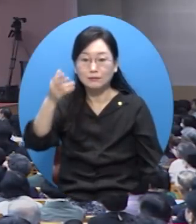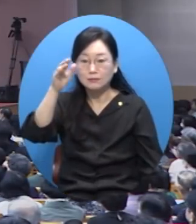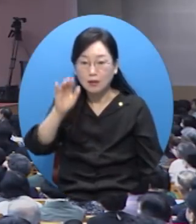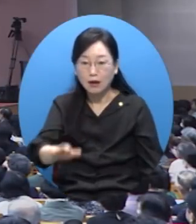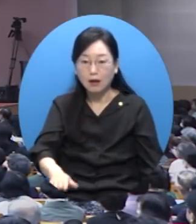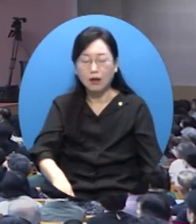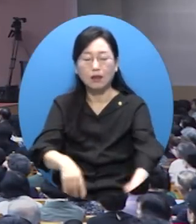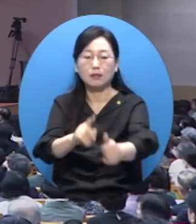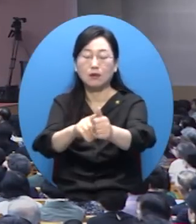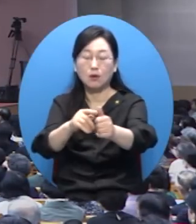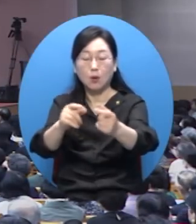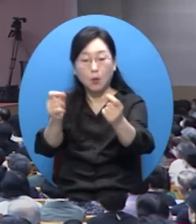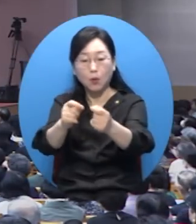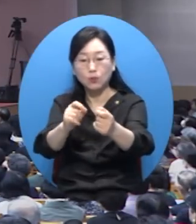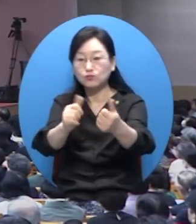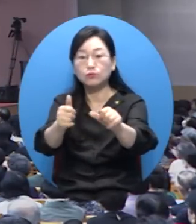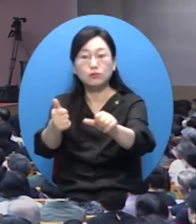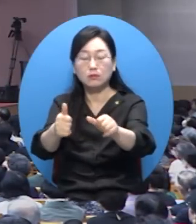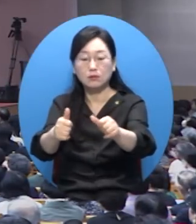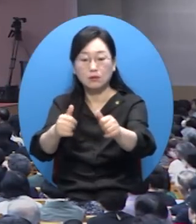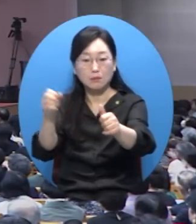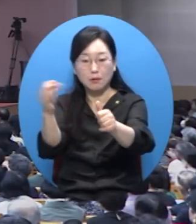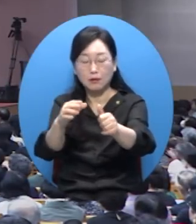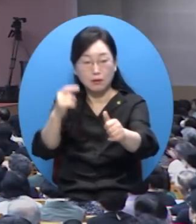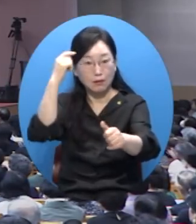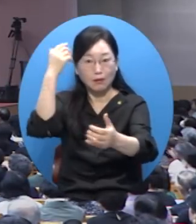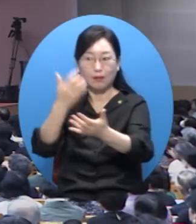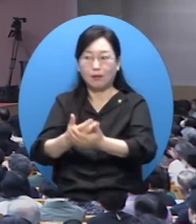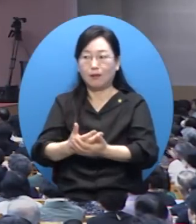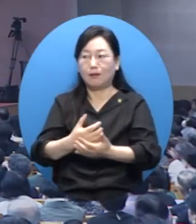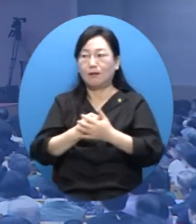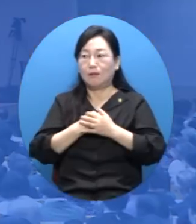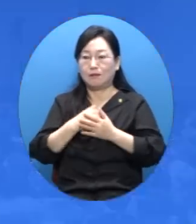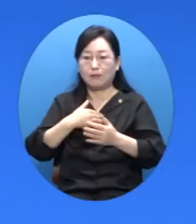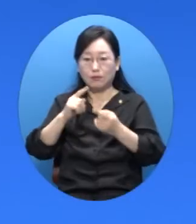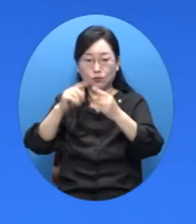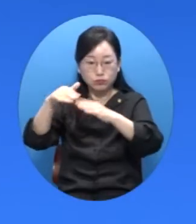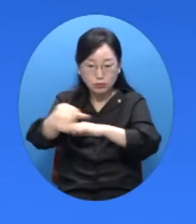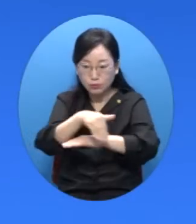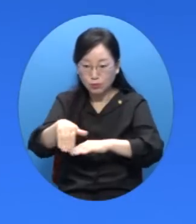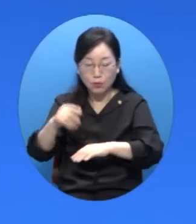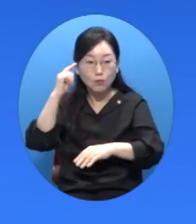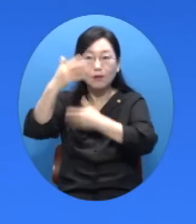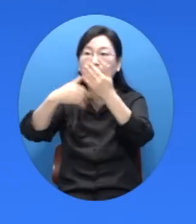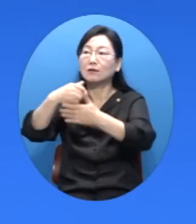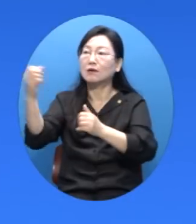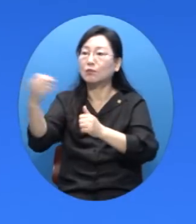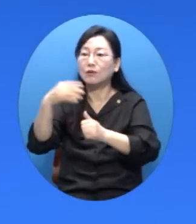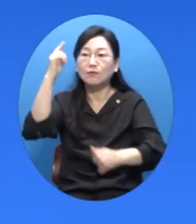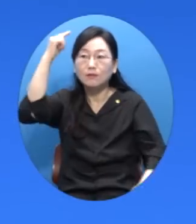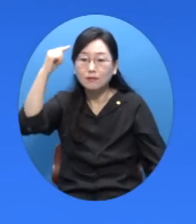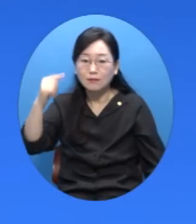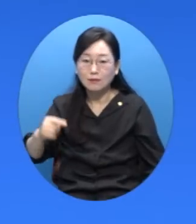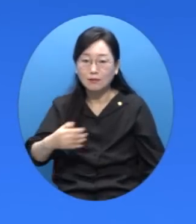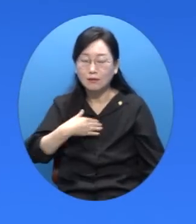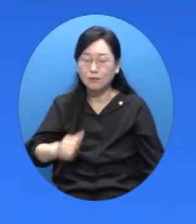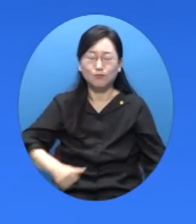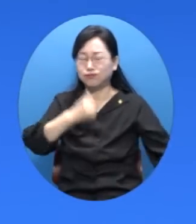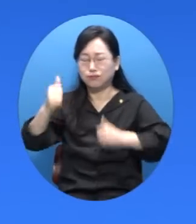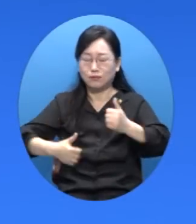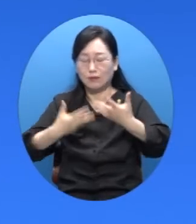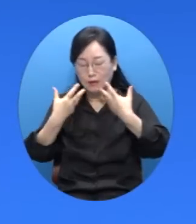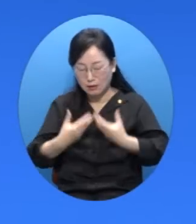당신 곧 죽는다고 하니까 막 충격을 받아갖고 내가 그래도 교회는 왔다 갔다 했는데 왜 하나님 나를 버리셨냐고 막 분노가 일어나기도 하고 좌절하기도